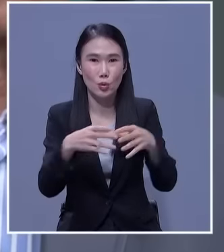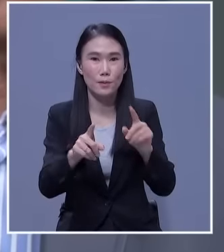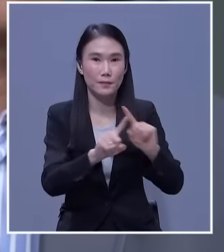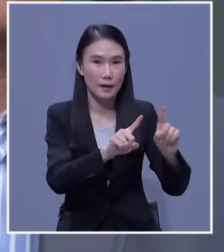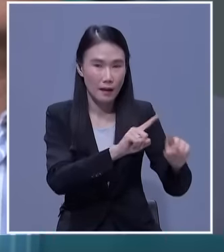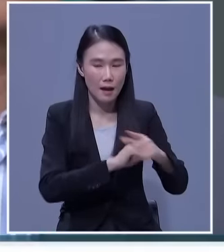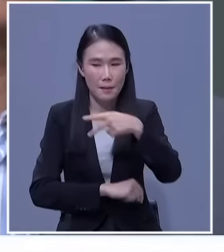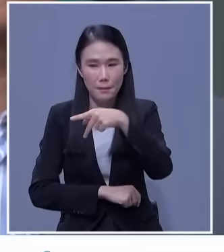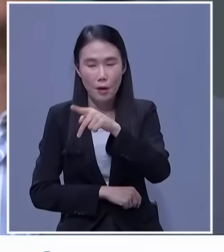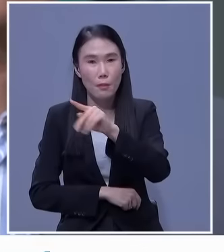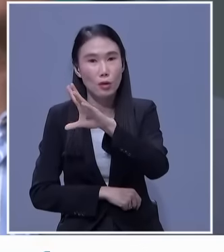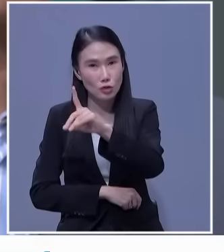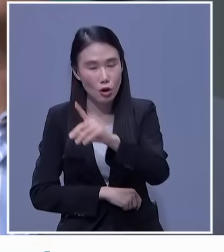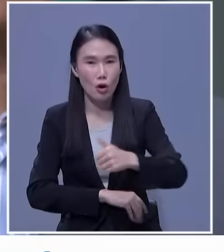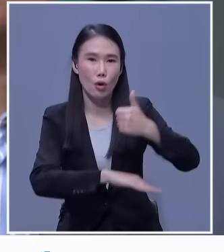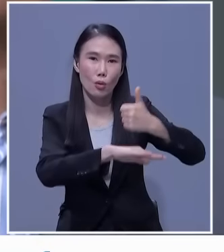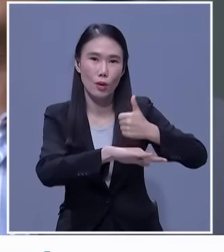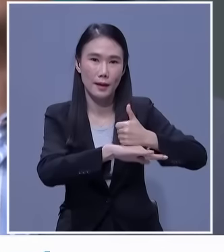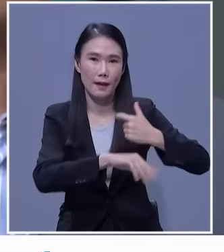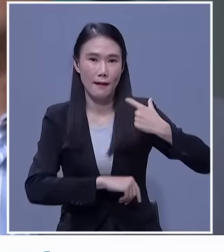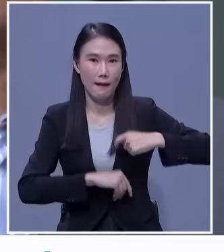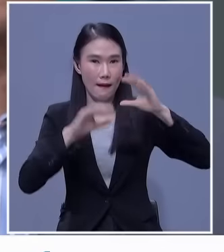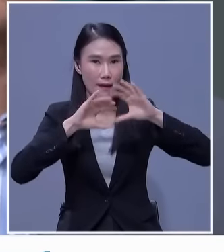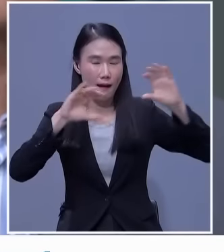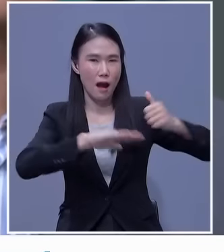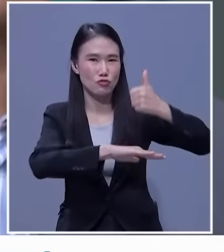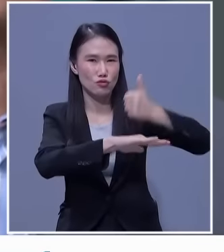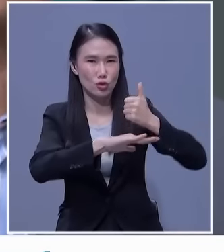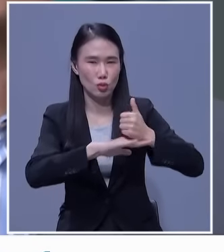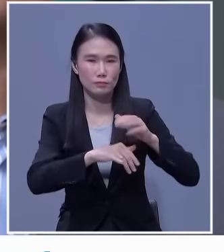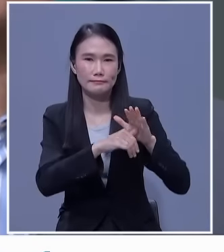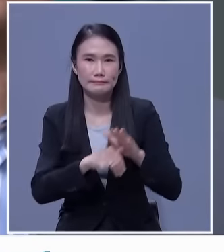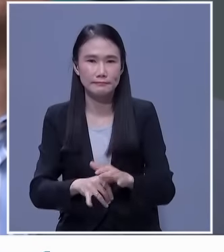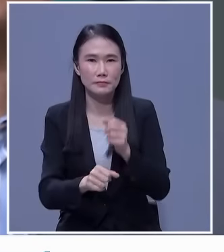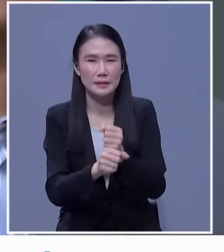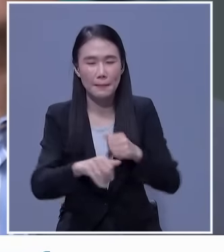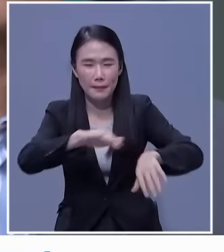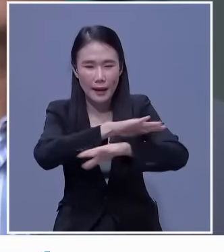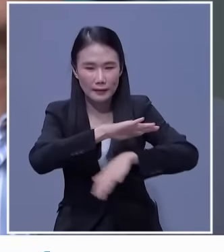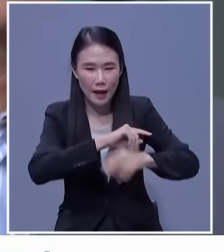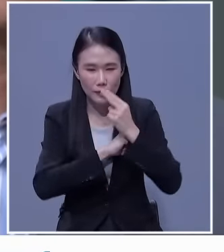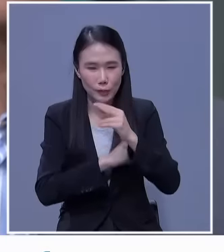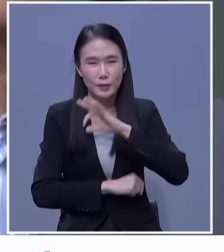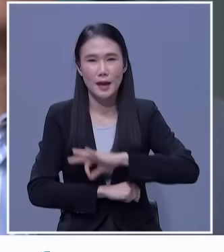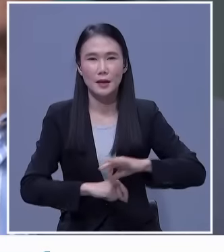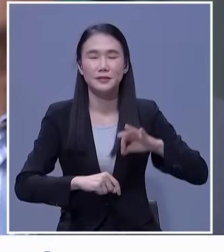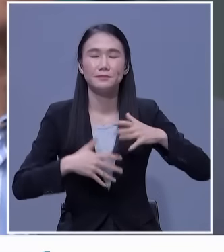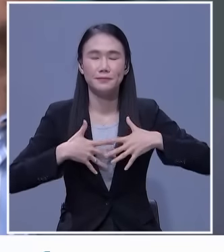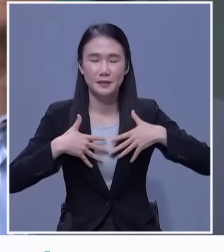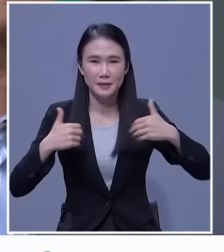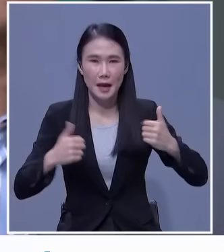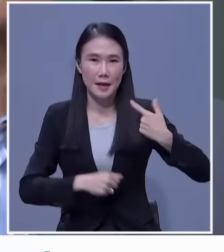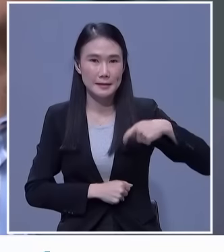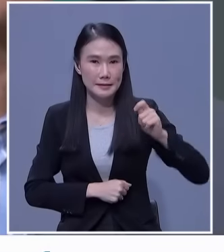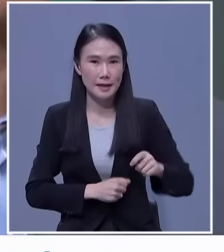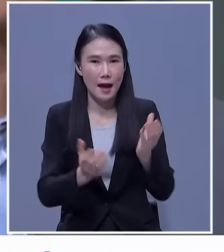ทั้งปปช.และอัยการสูงสุดไม่ให้ความเป็นธรรมและกีดกั้นการพิสูจน์ความจริงจนวันนี้รู้สึกดีใจเพราะศาลยุ